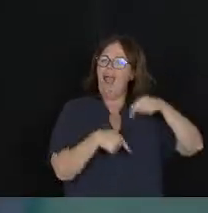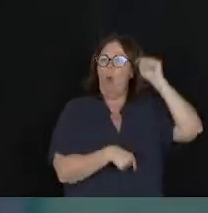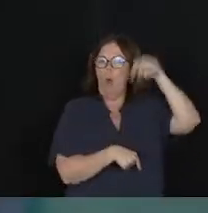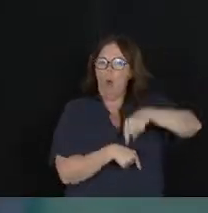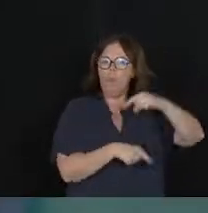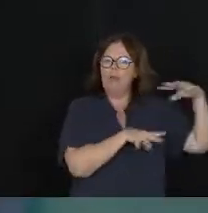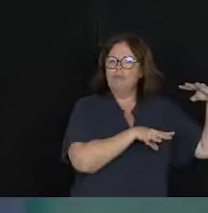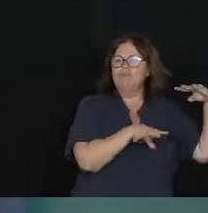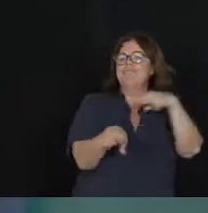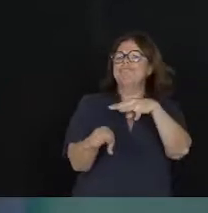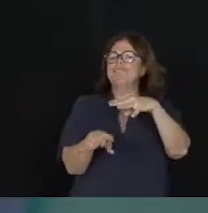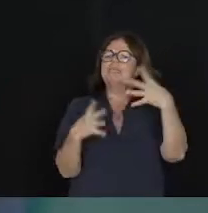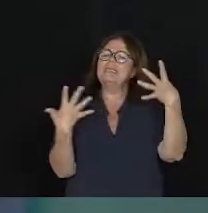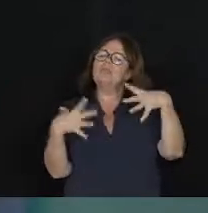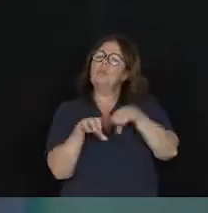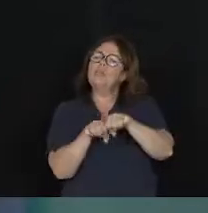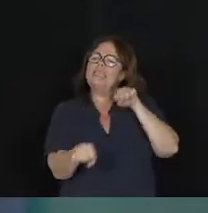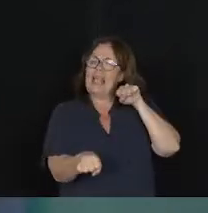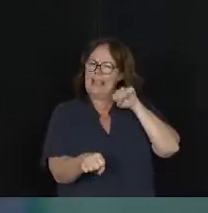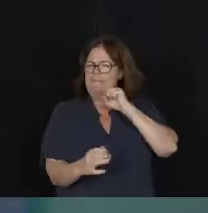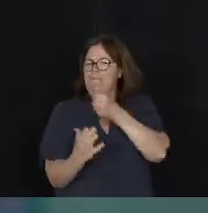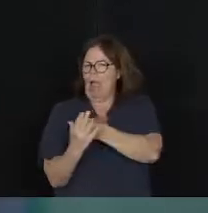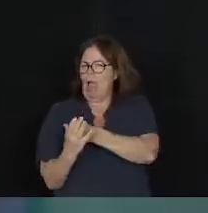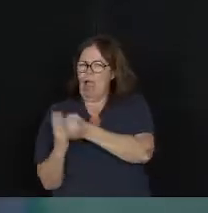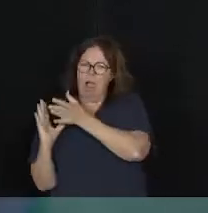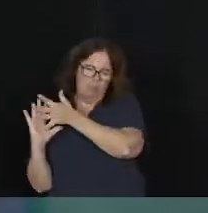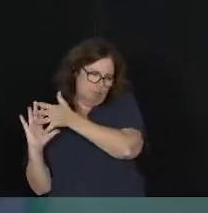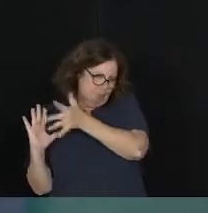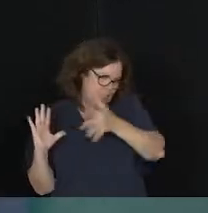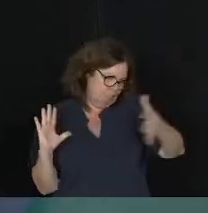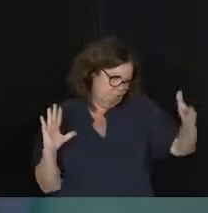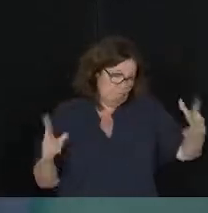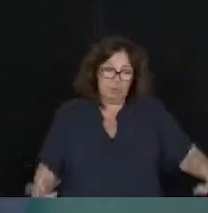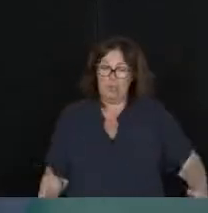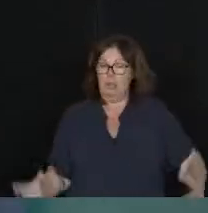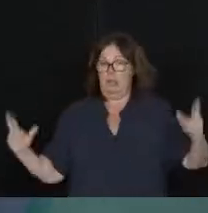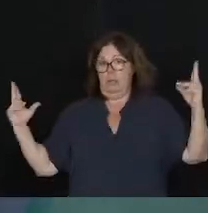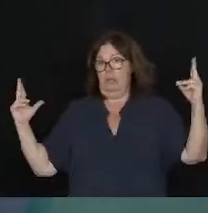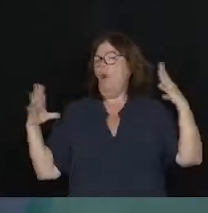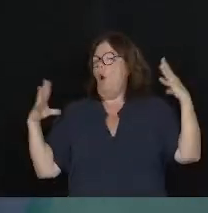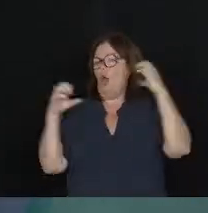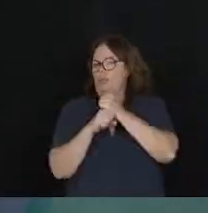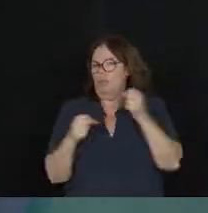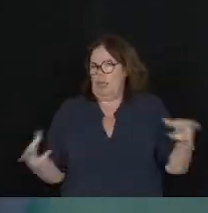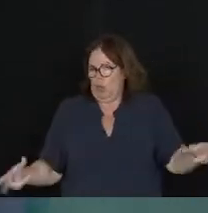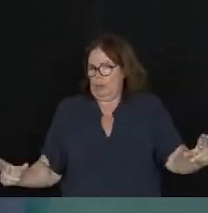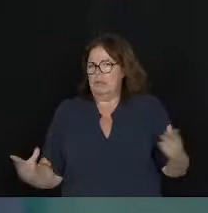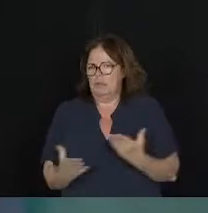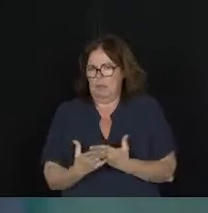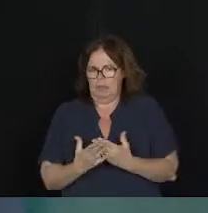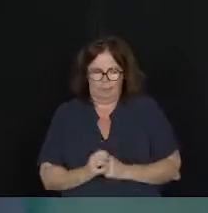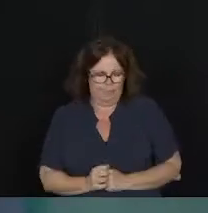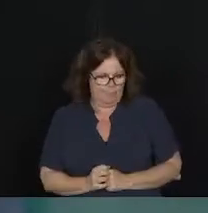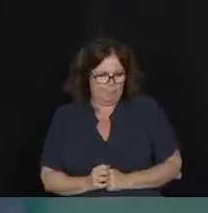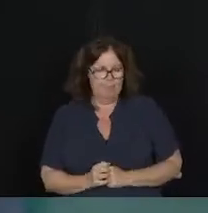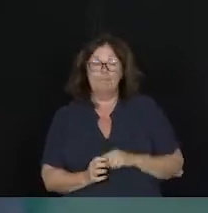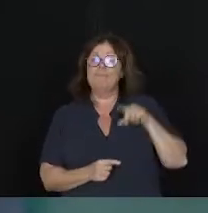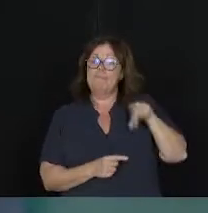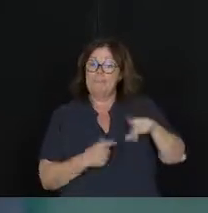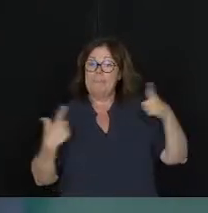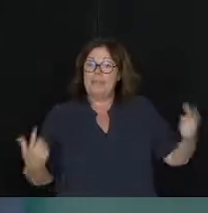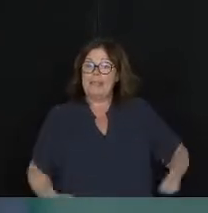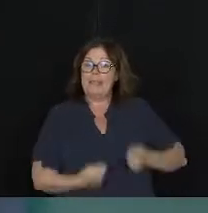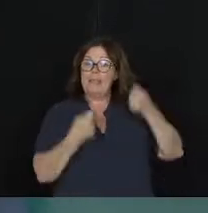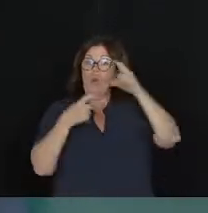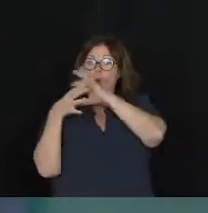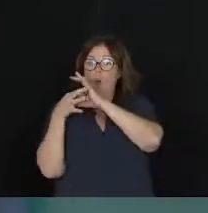à la fin du 19e siècle, à nos jours, dans l'ère occidentale, hein, pour le dire très vite. L'éducation est ici associée à la